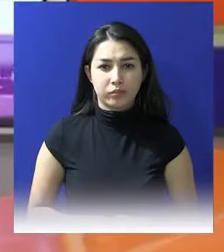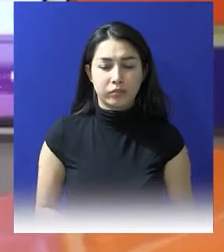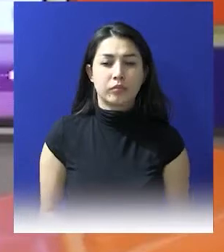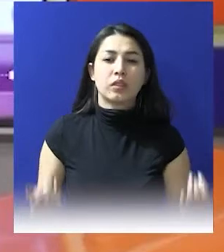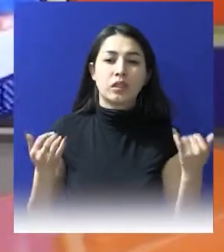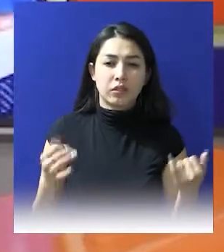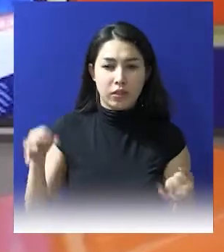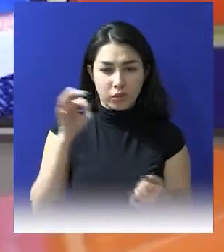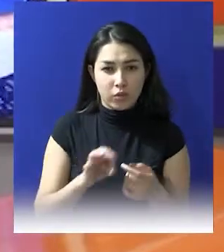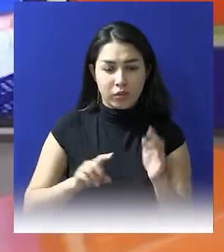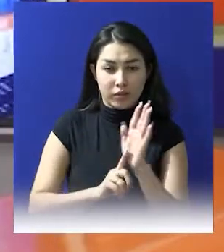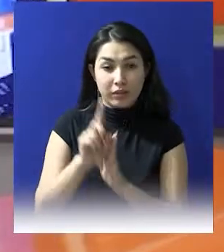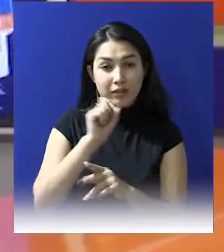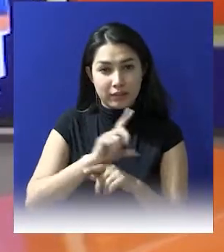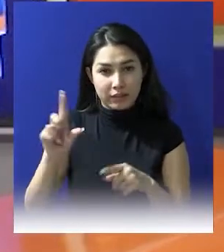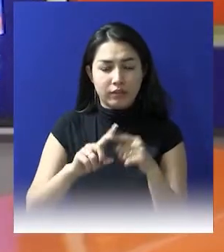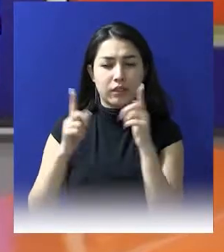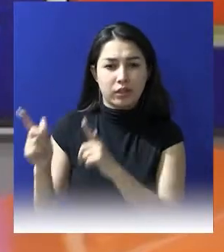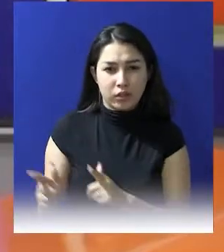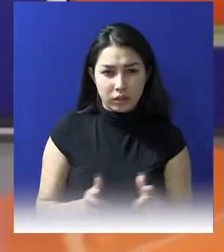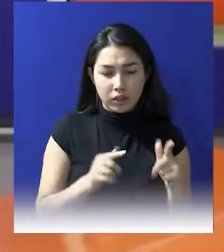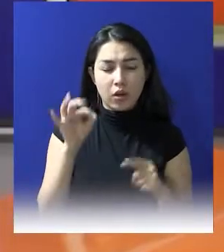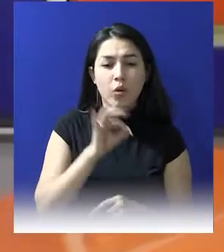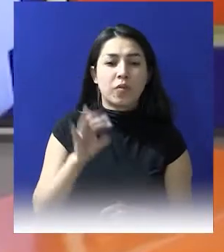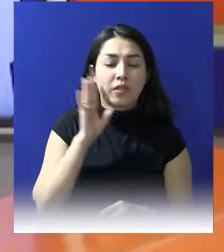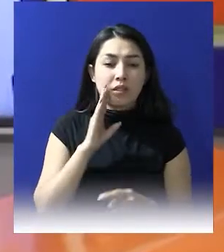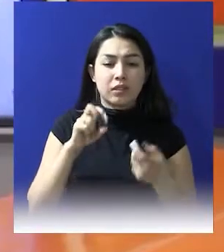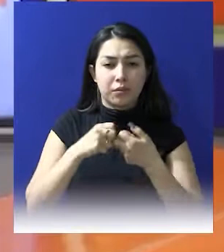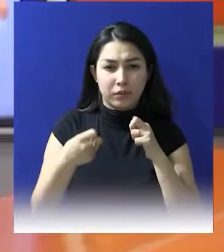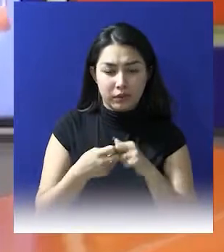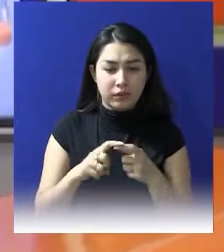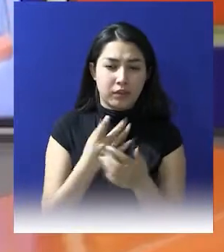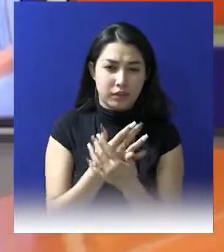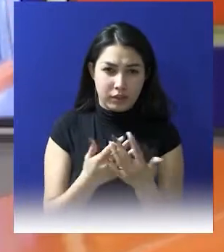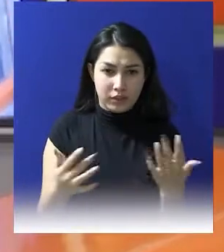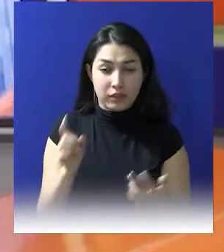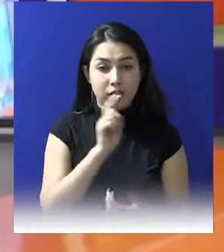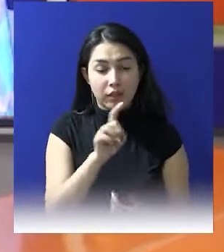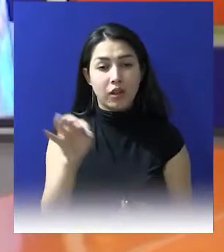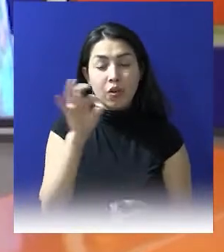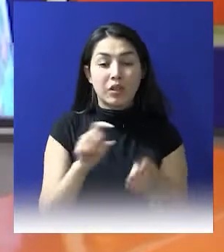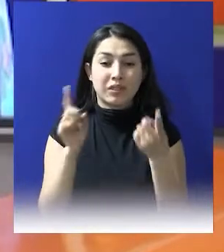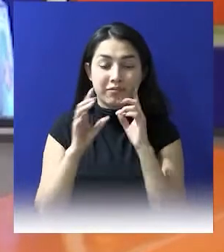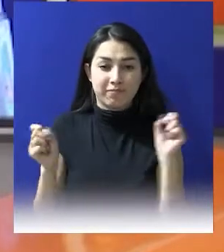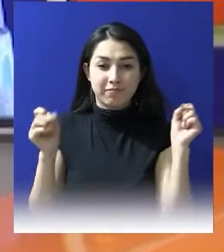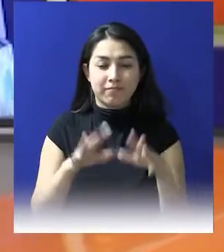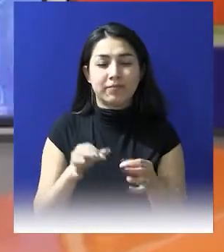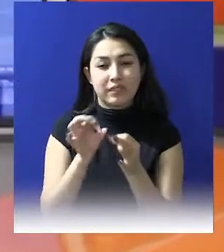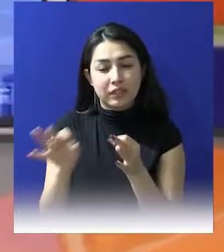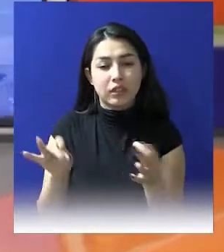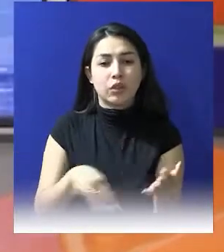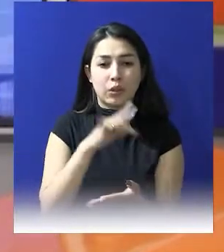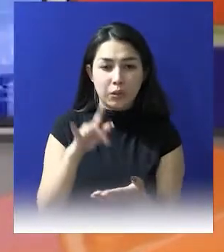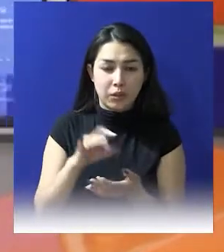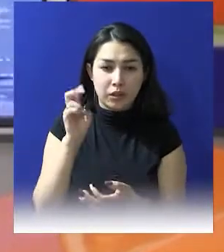Бүгін аймақ басшысы көктемгі егіс науқанына дайындық және су мәселесі бойынша жиын өткізді. Онда бейнеконференция арқылы аудандар мен қала